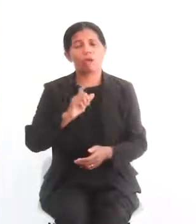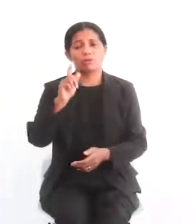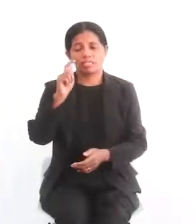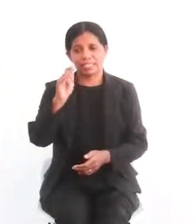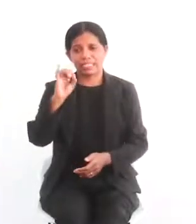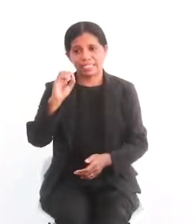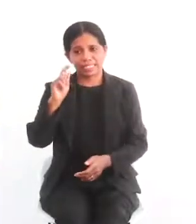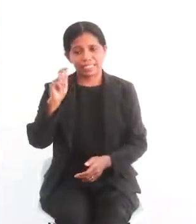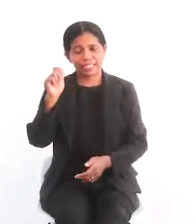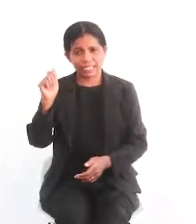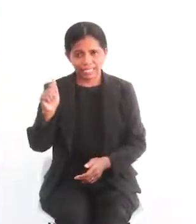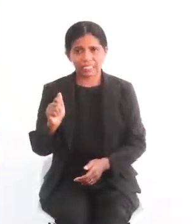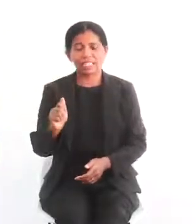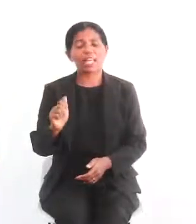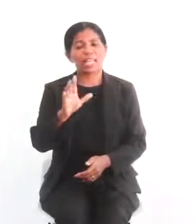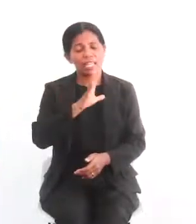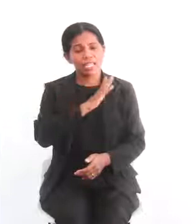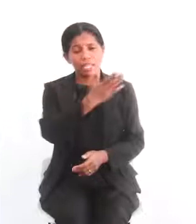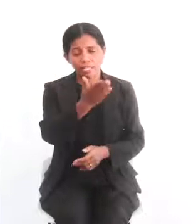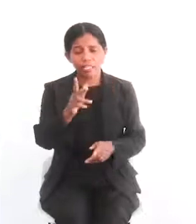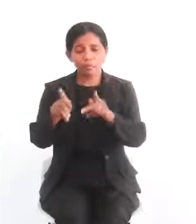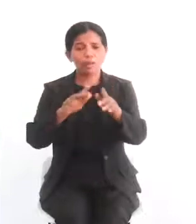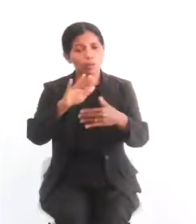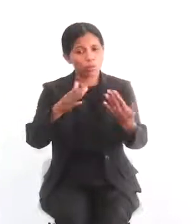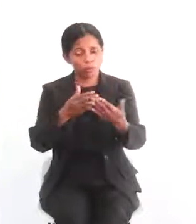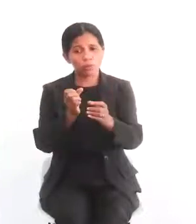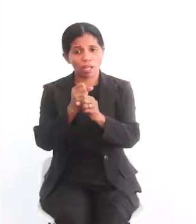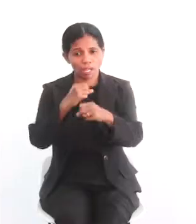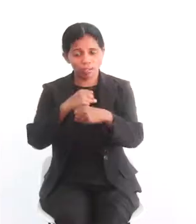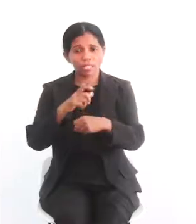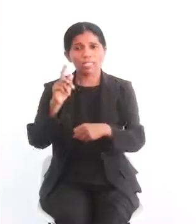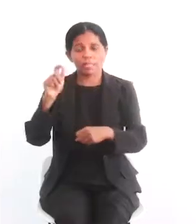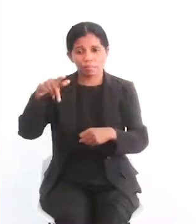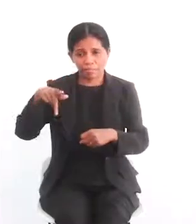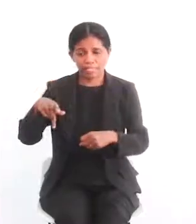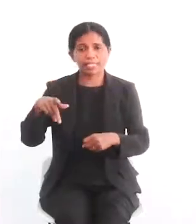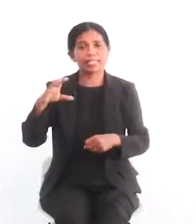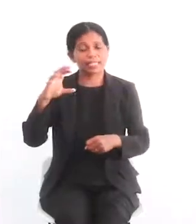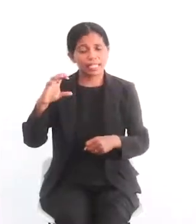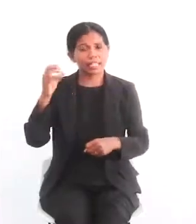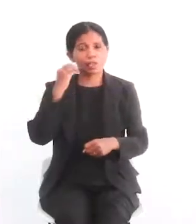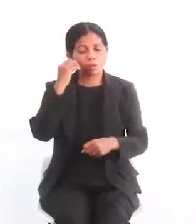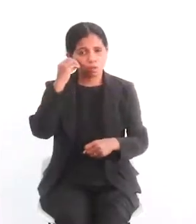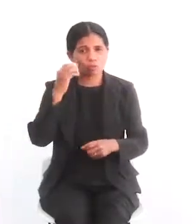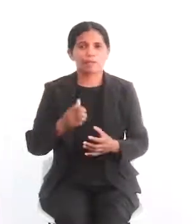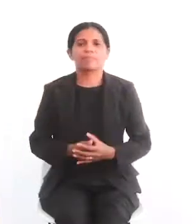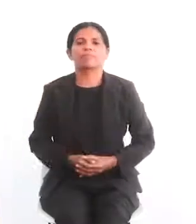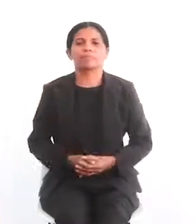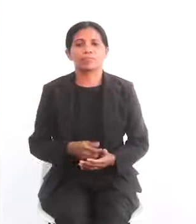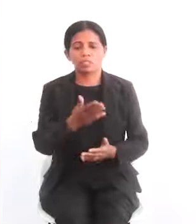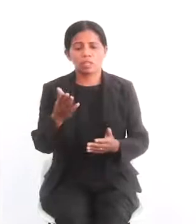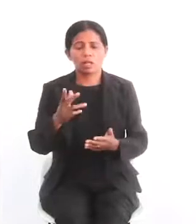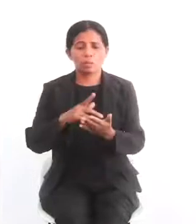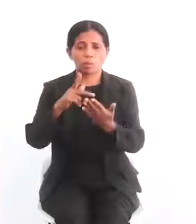katak ema hotu, halo nye servisu ba uma horisek. Alin sira, iha programa liu ba, ita kulia kona ba lia